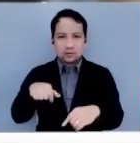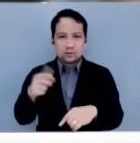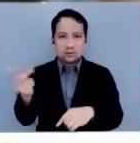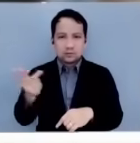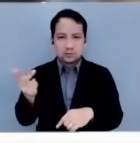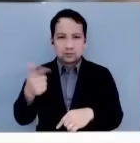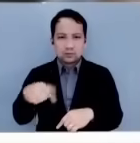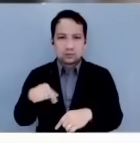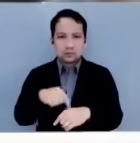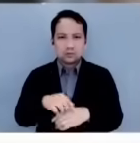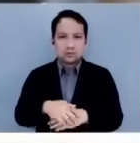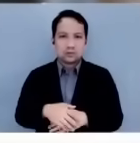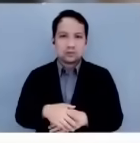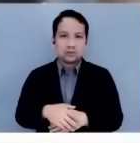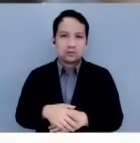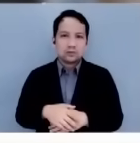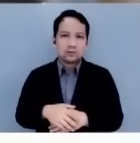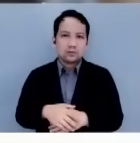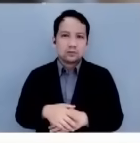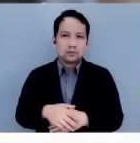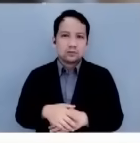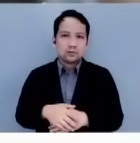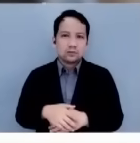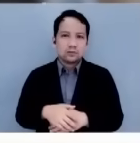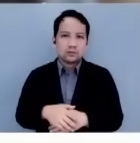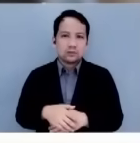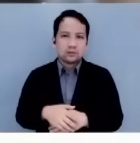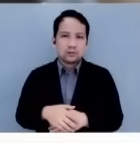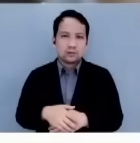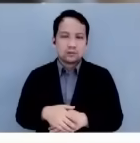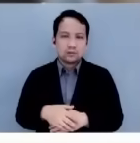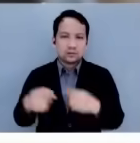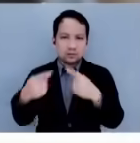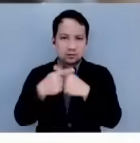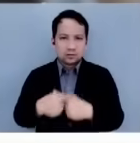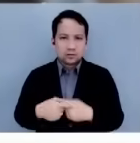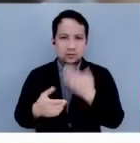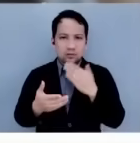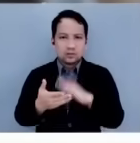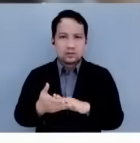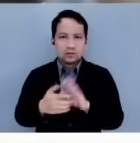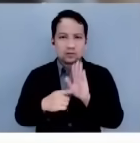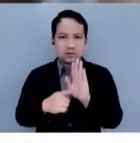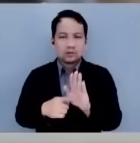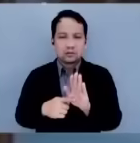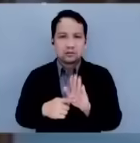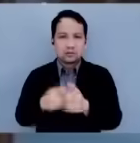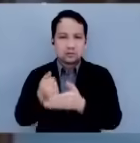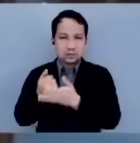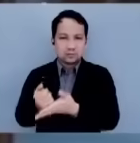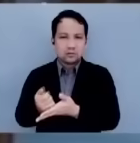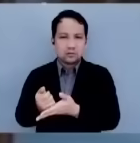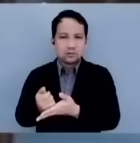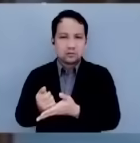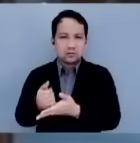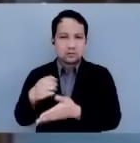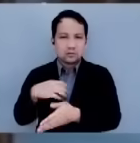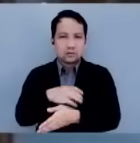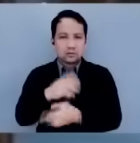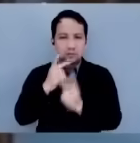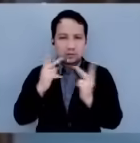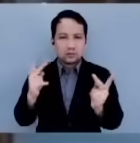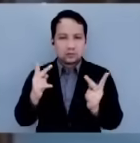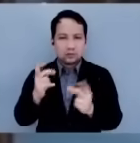alipores nila you see kel you're a bad example of the PNP tinulungan din siya ni Senate committee on public order